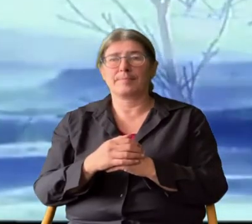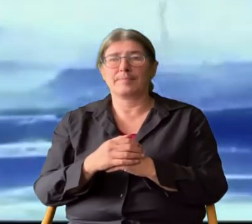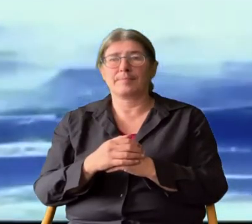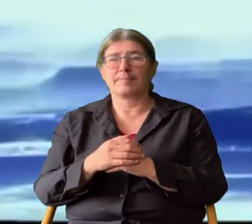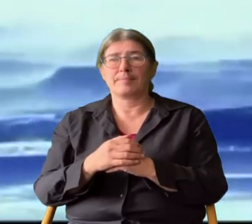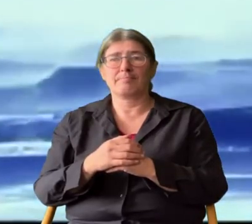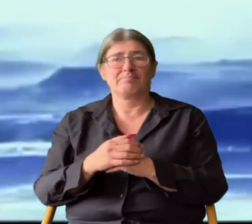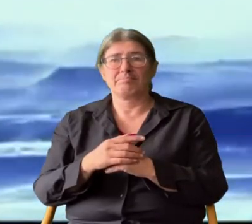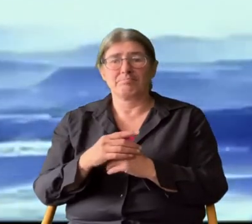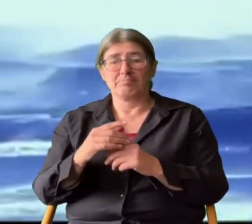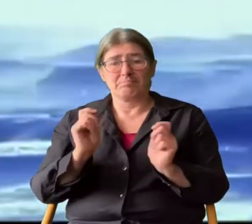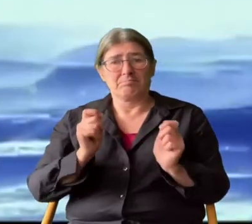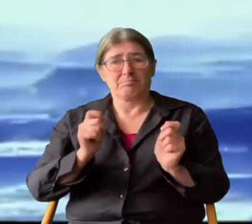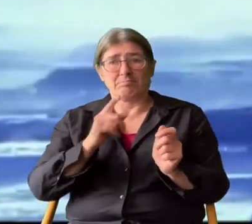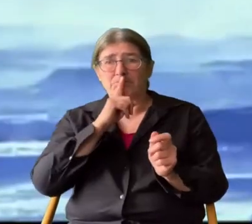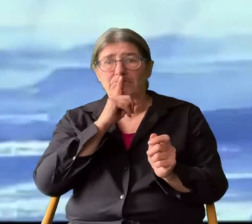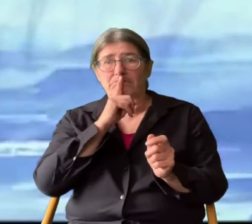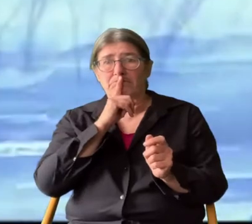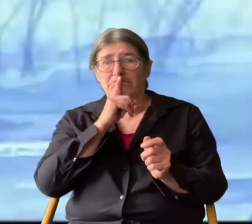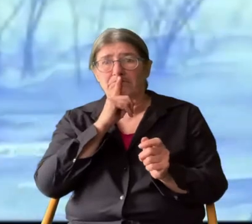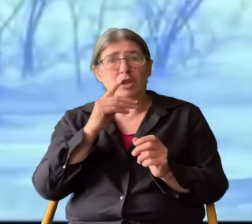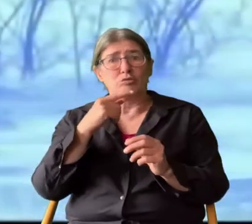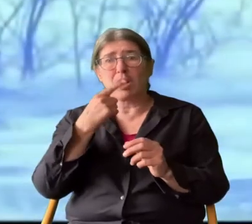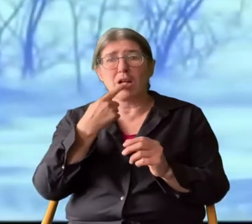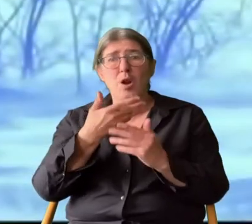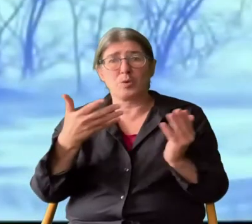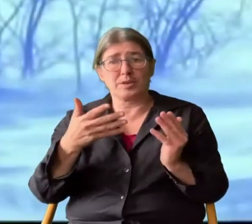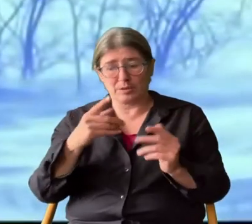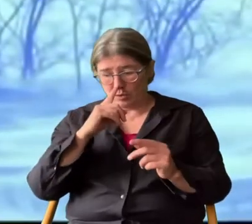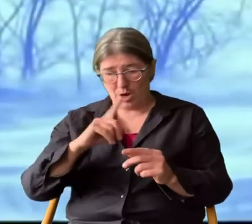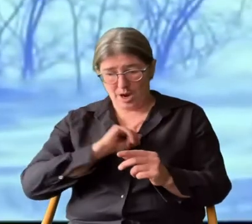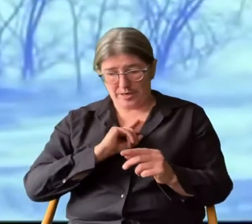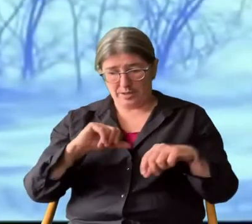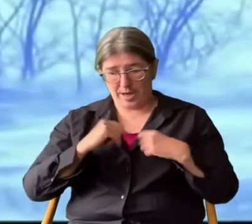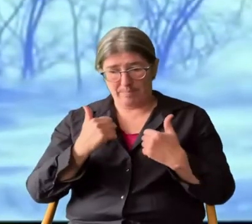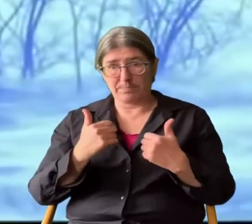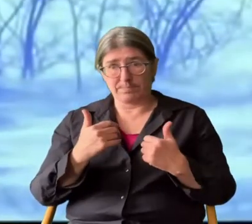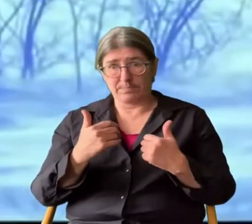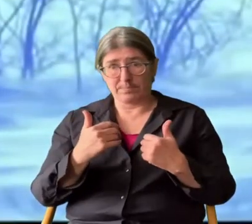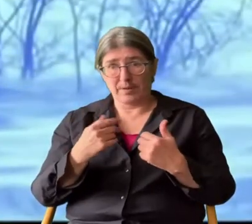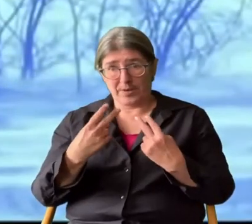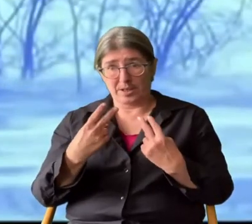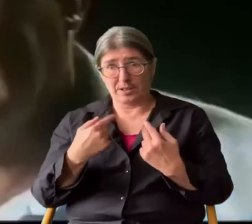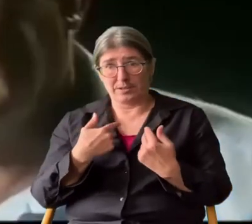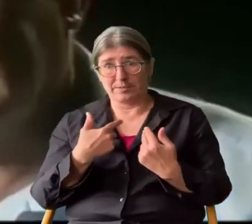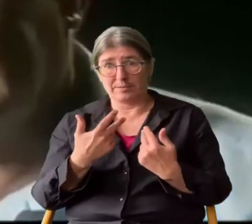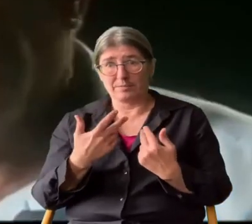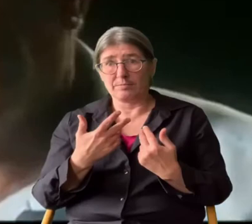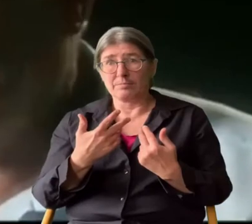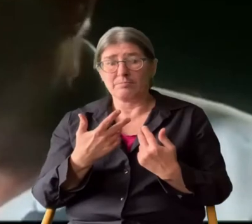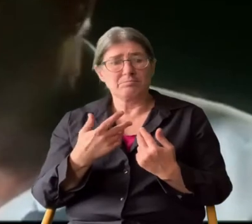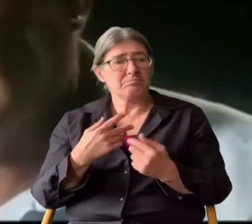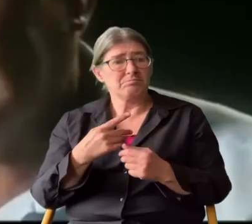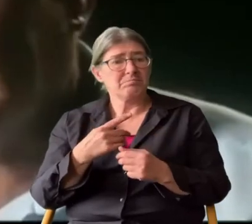Es wurde kein Wort erzählt unterwegs, als wenn die sprachlos waren. Nur noch das eigene Leben war interessant.